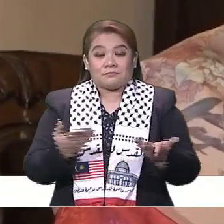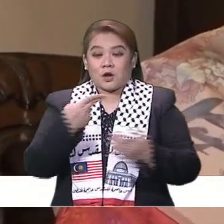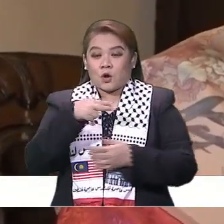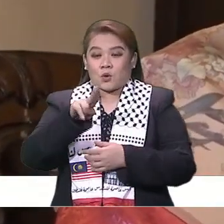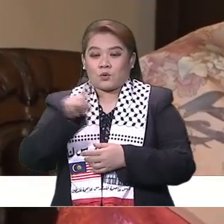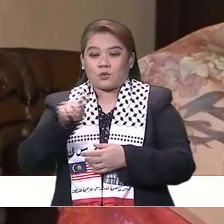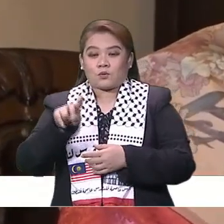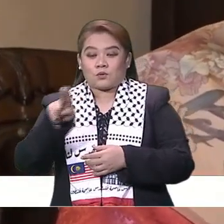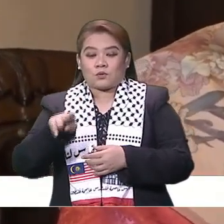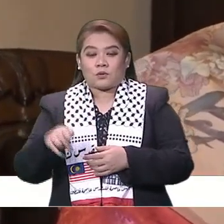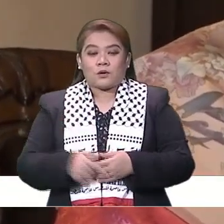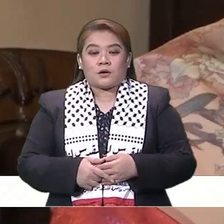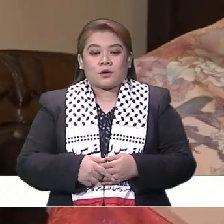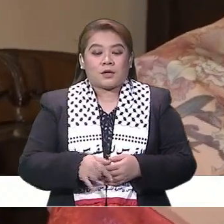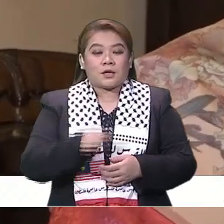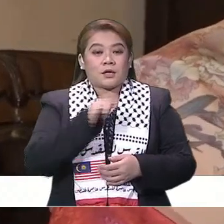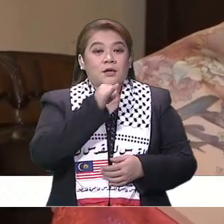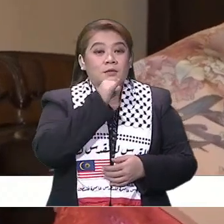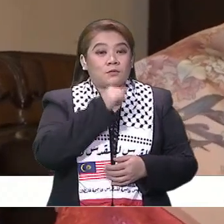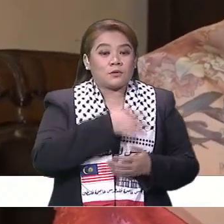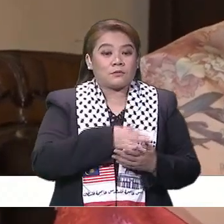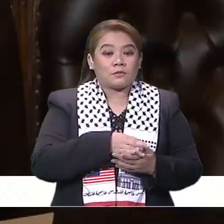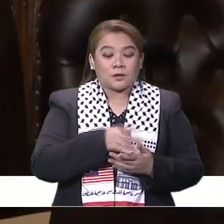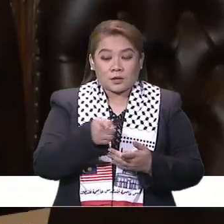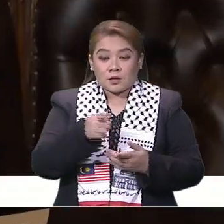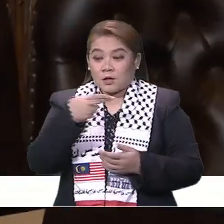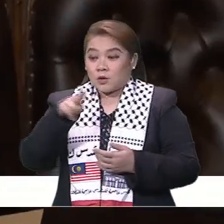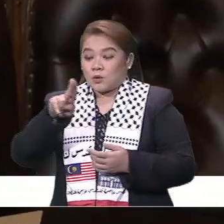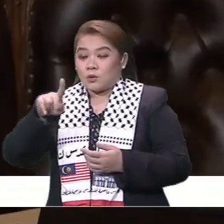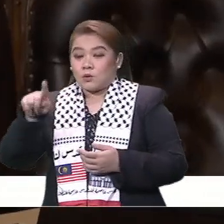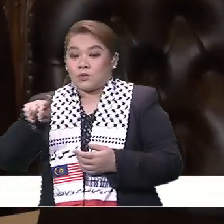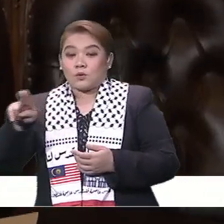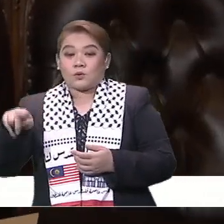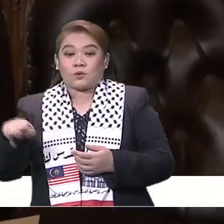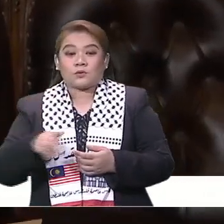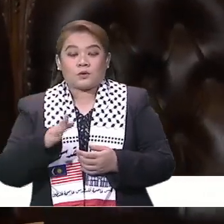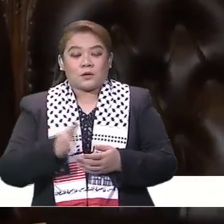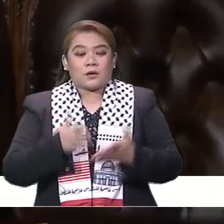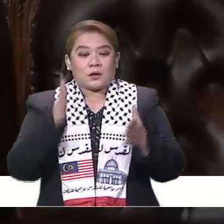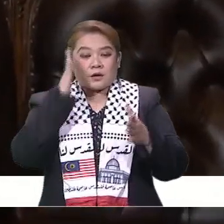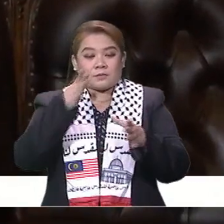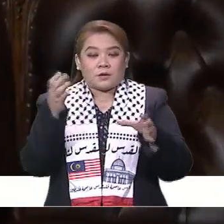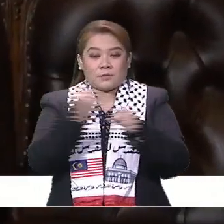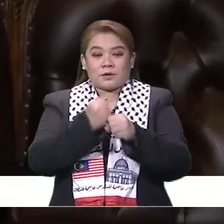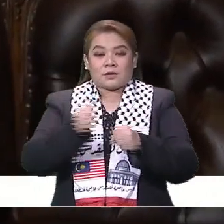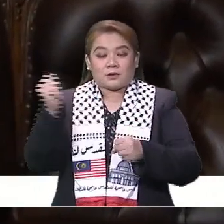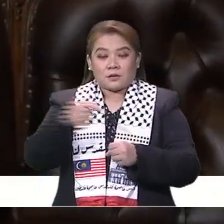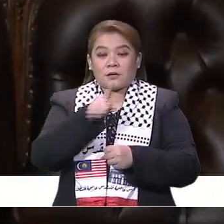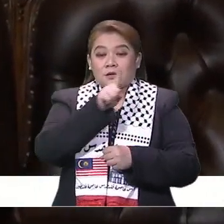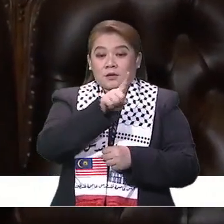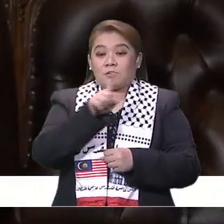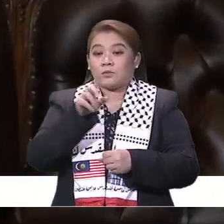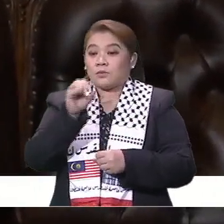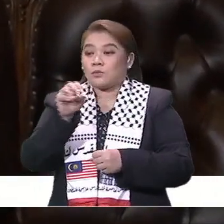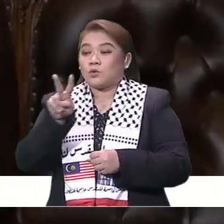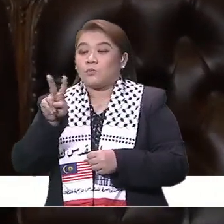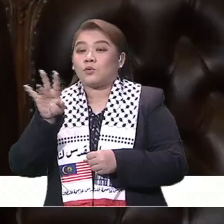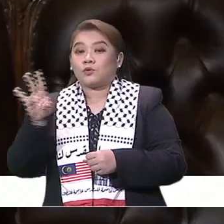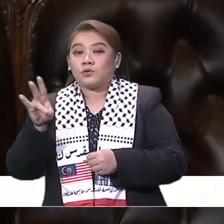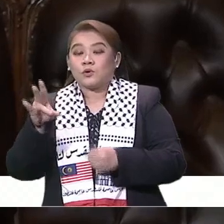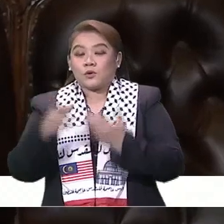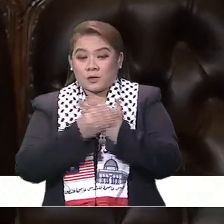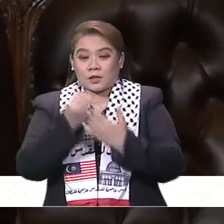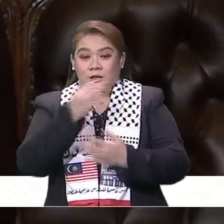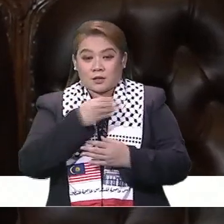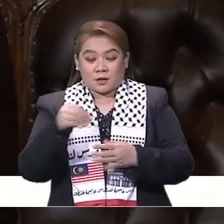Muhammad Asri, ibu kepada arwah iaitu Nur Hamid akan menerima pencen penakat RM1,027 sebulan sepanjang hayat,